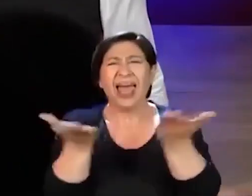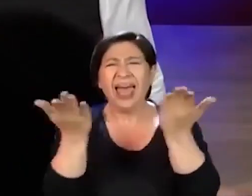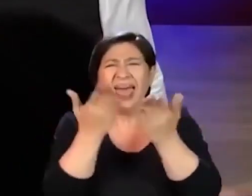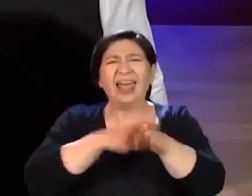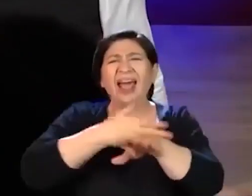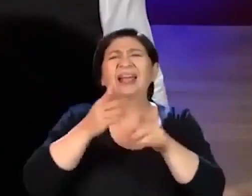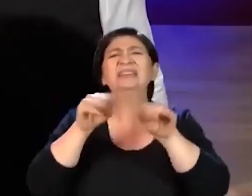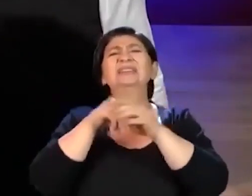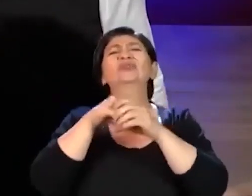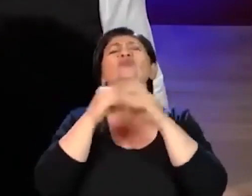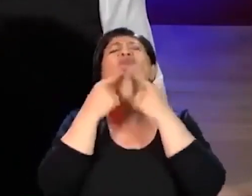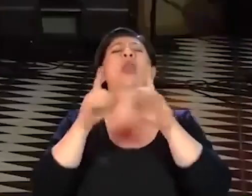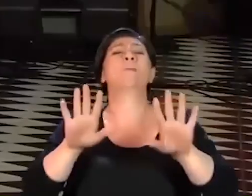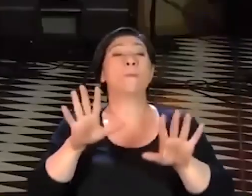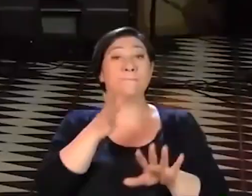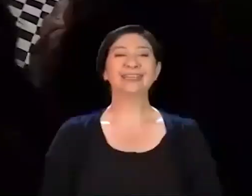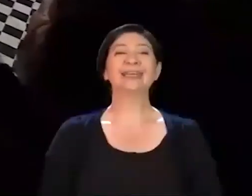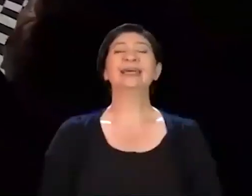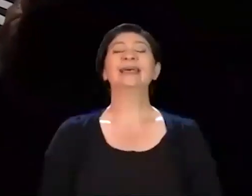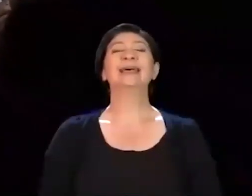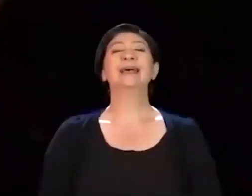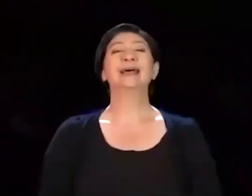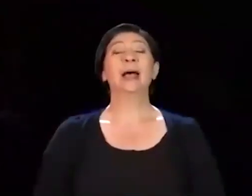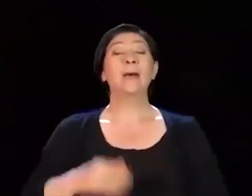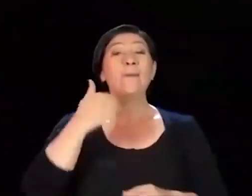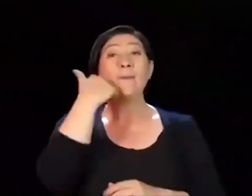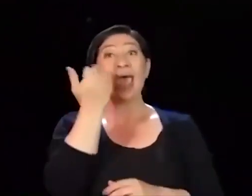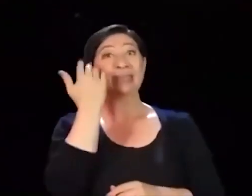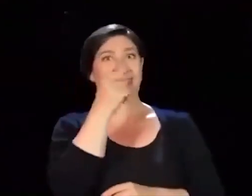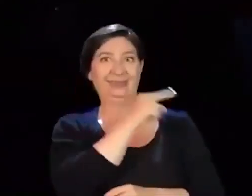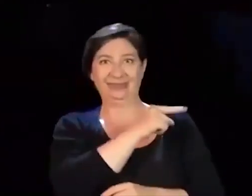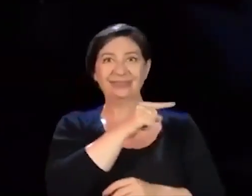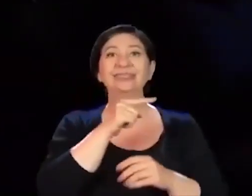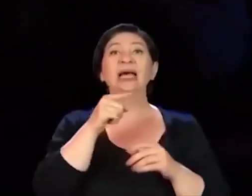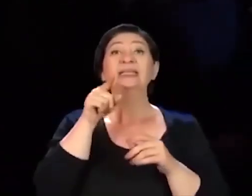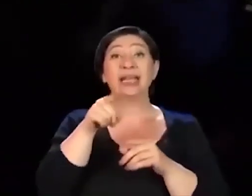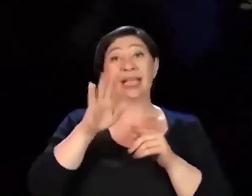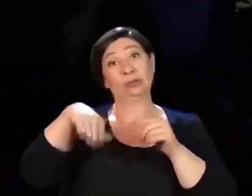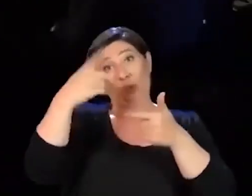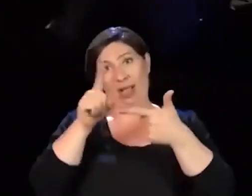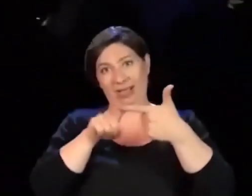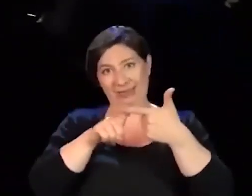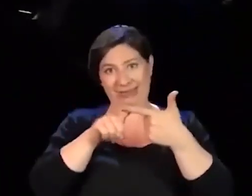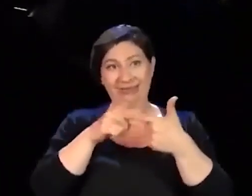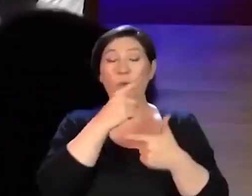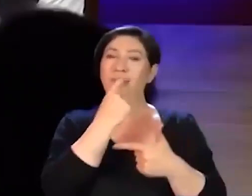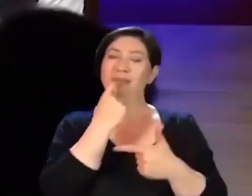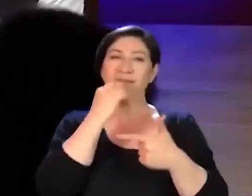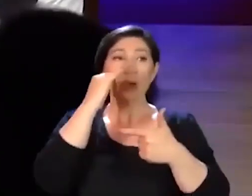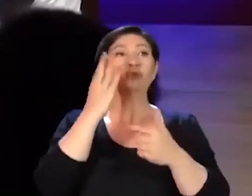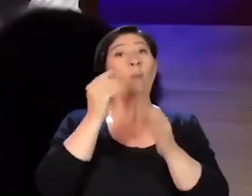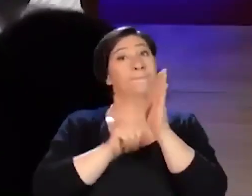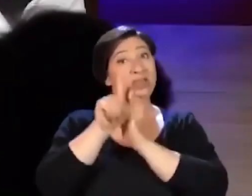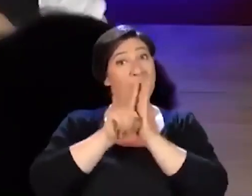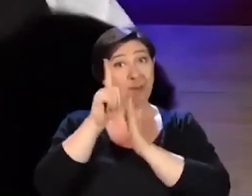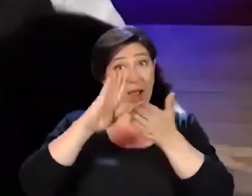söylemek zorunda değilim. Ederim. Çünkü bildiğimi söylemek zorundayım. Beyazıt Öztürk de tabii ki senden sonraki jenerasyonda çok başarılı